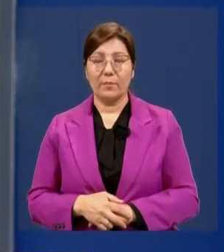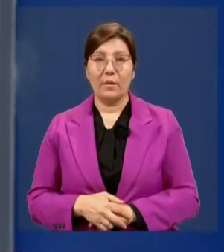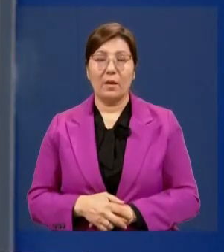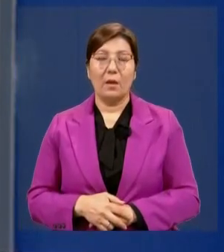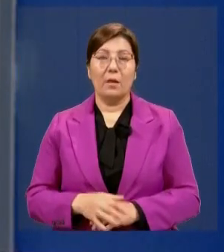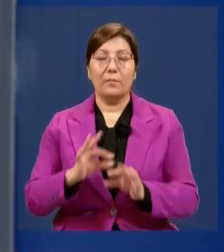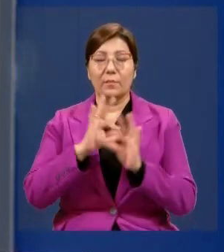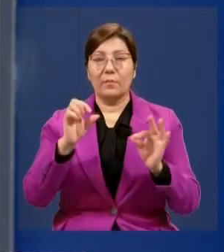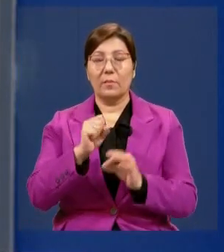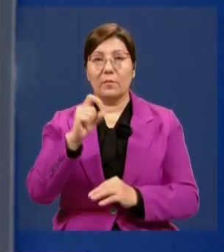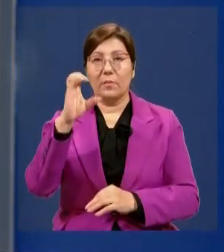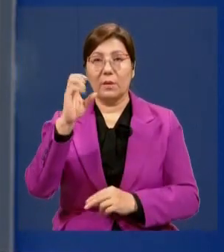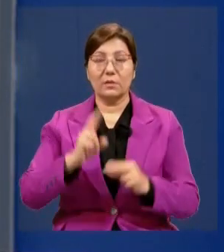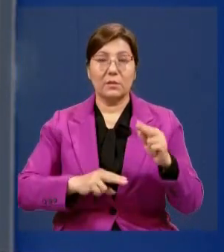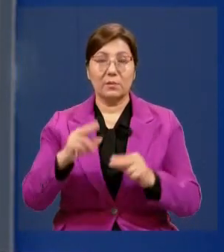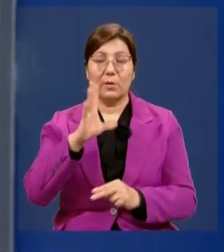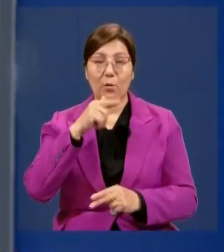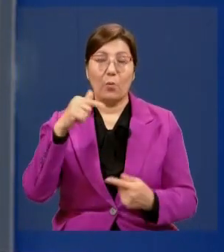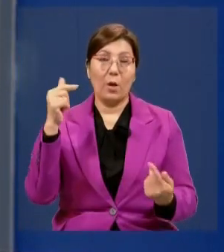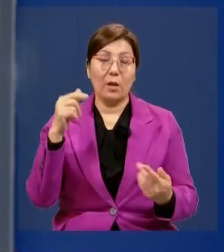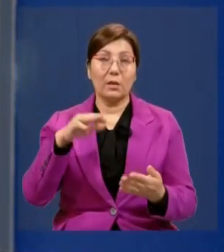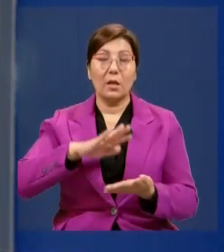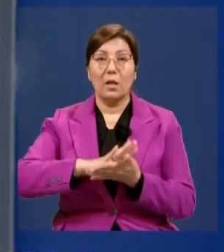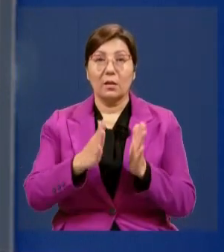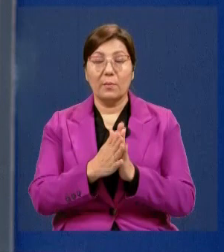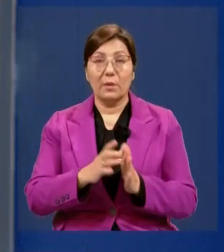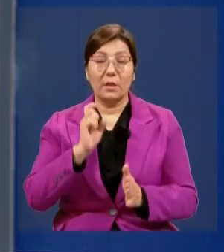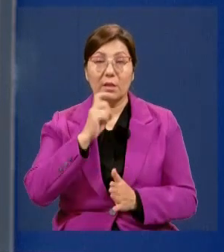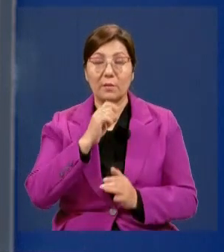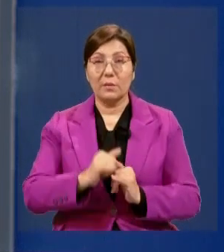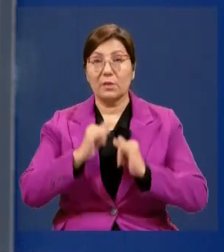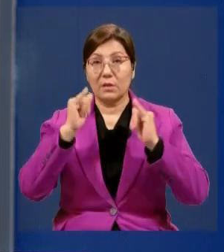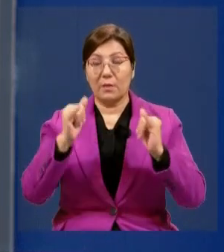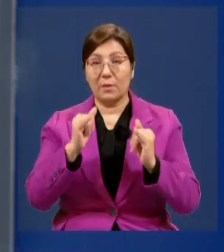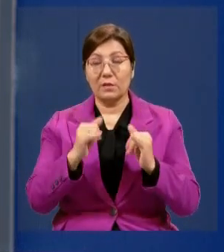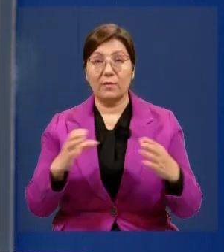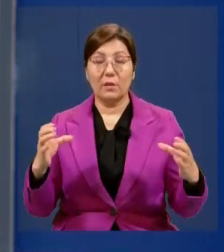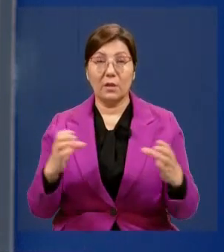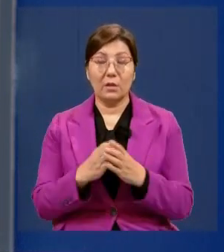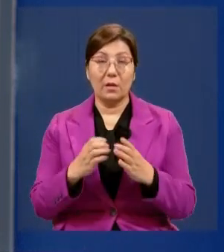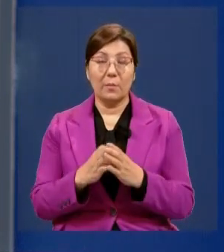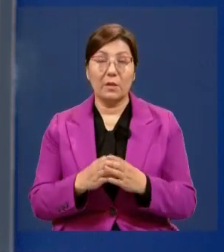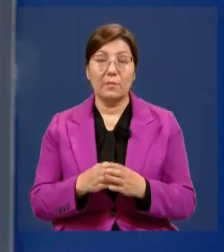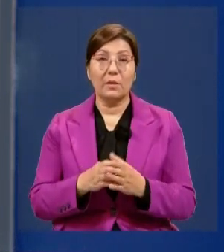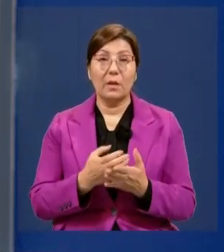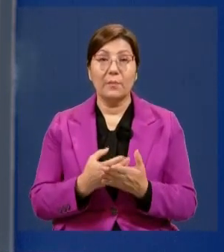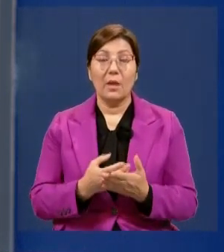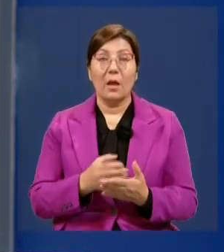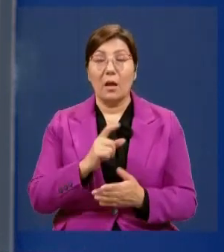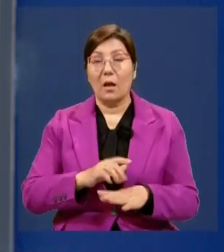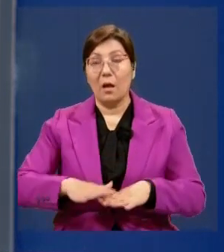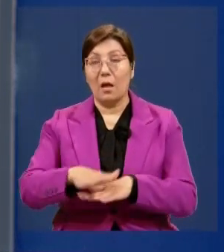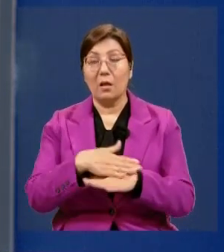Атом электр станциясын салу уақыт талабы. Өйткені еліміздің экономикалық дамуы, қоғамдағы әлеуметтік тұрақтылық пен